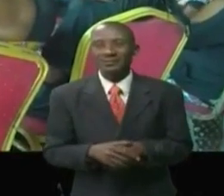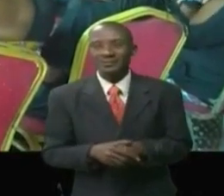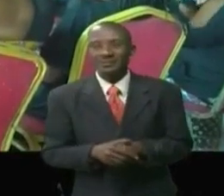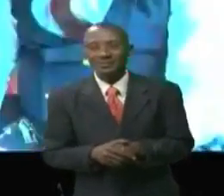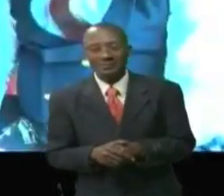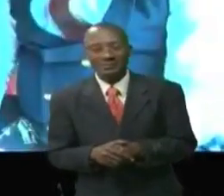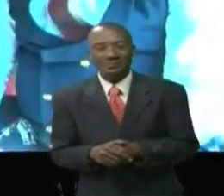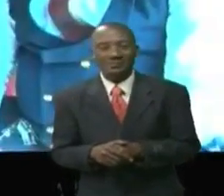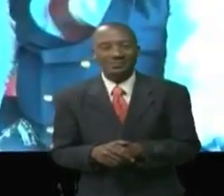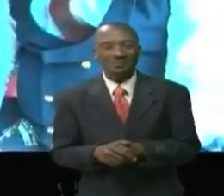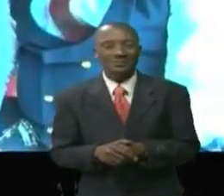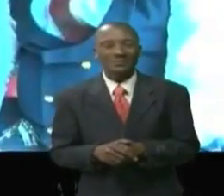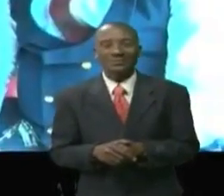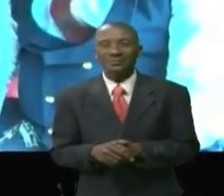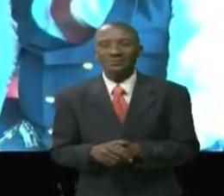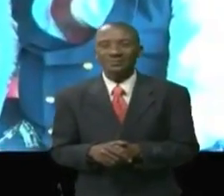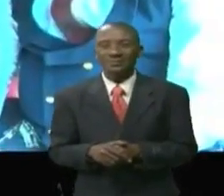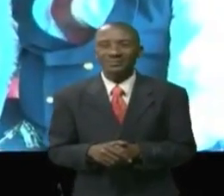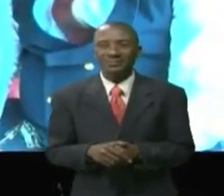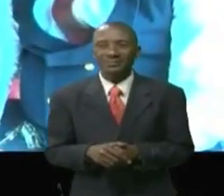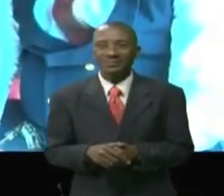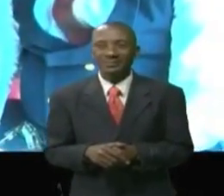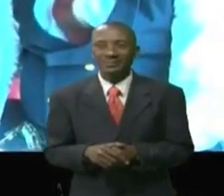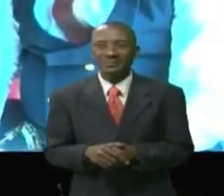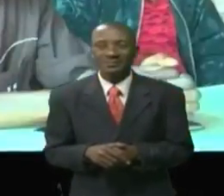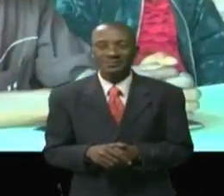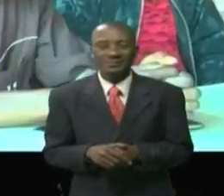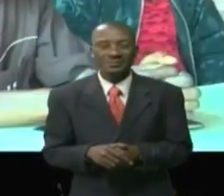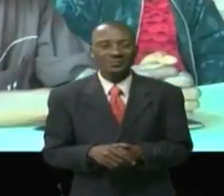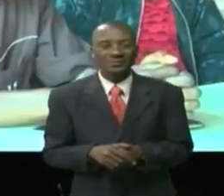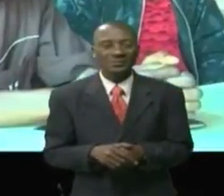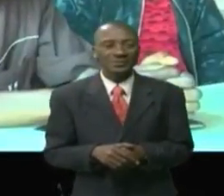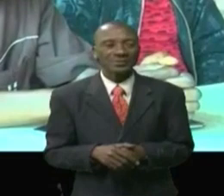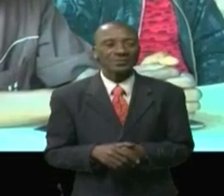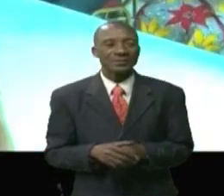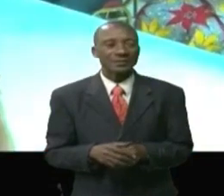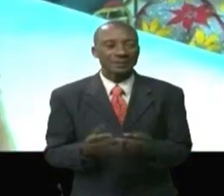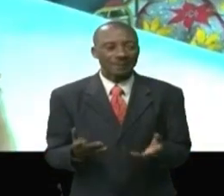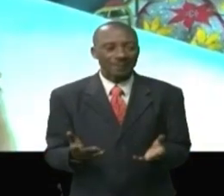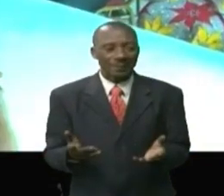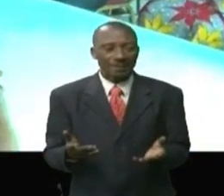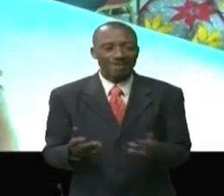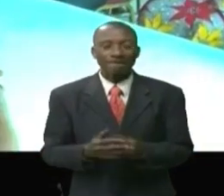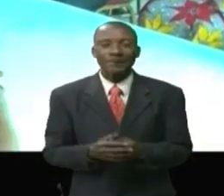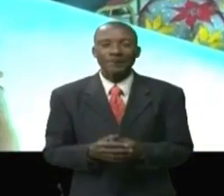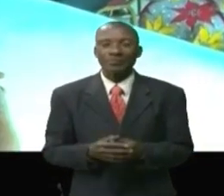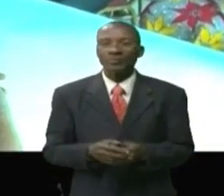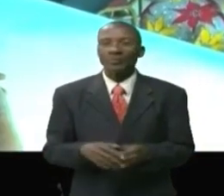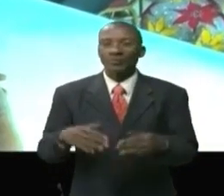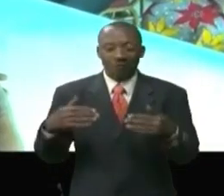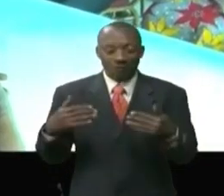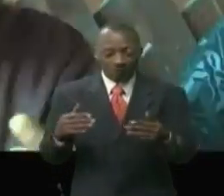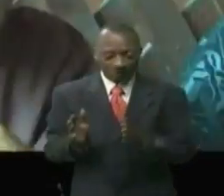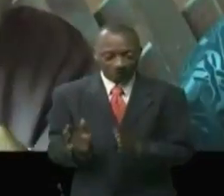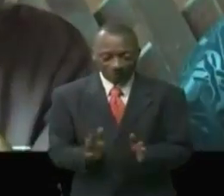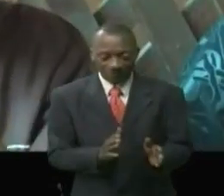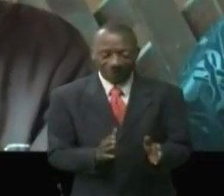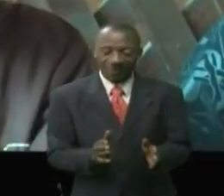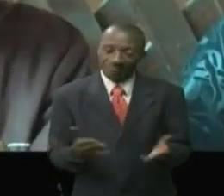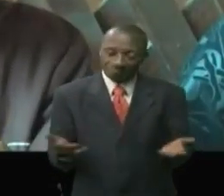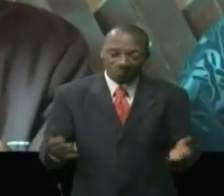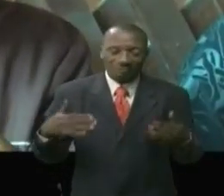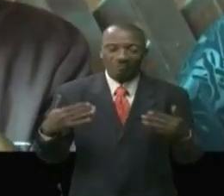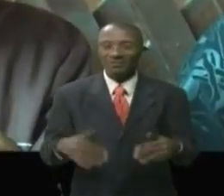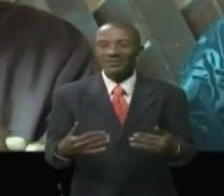est finalement connue c'est le 15 octobre 2023 prochain que la communauté Baptiste du Congo devra célébrer le